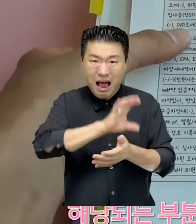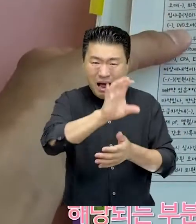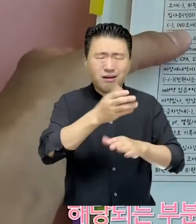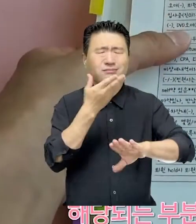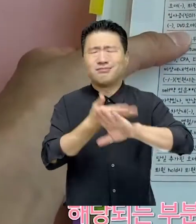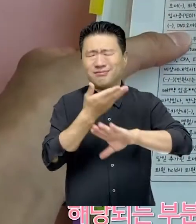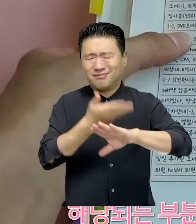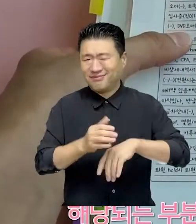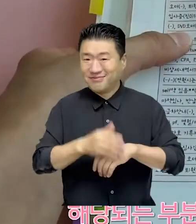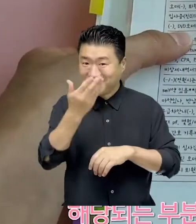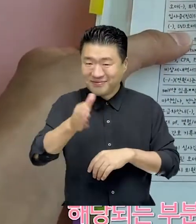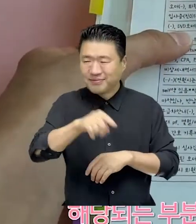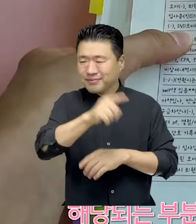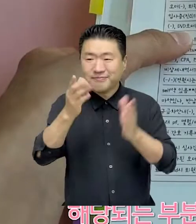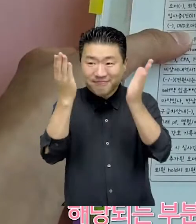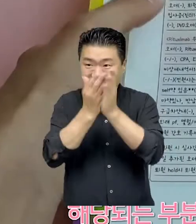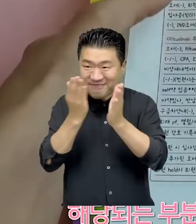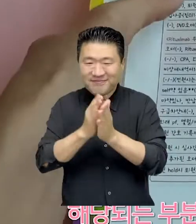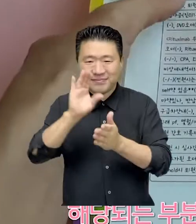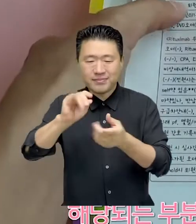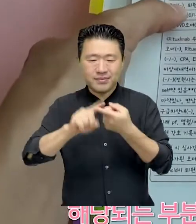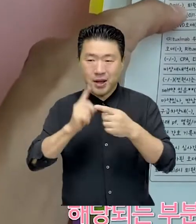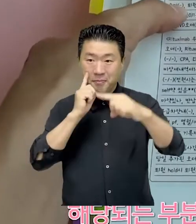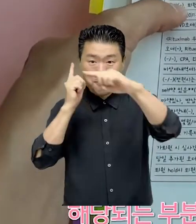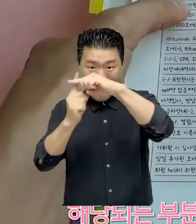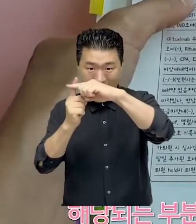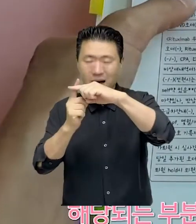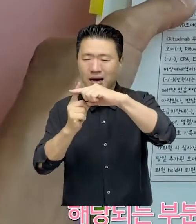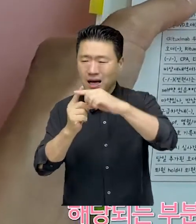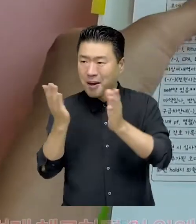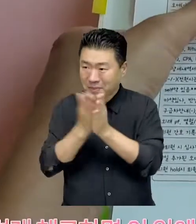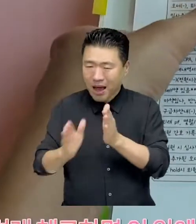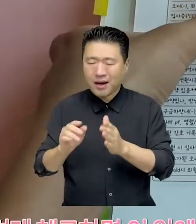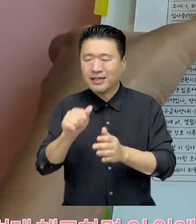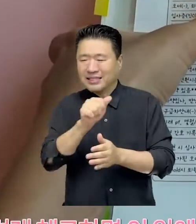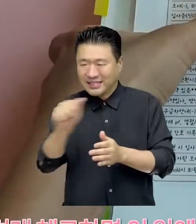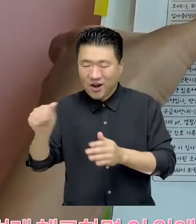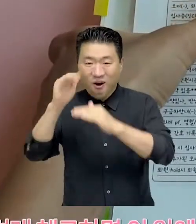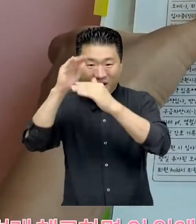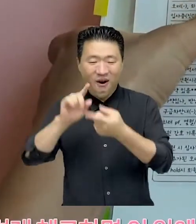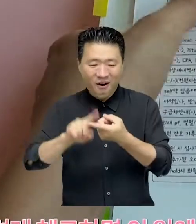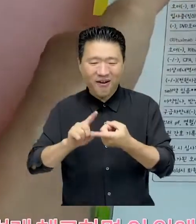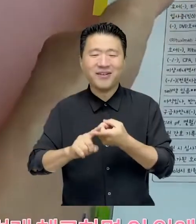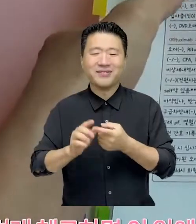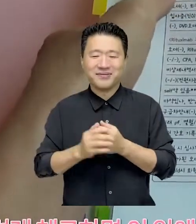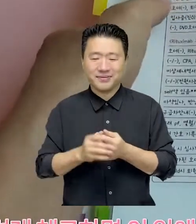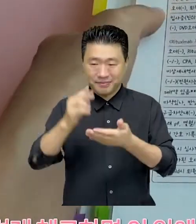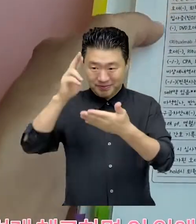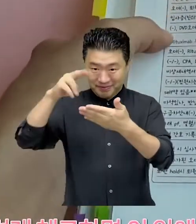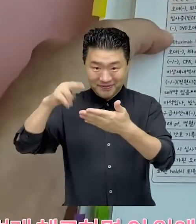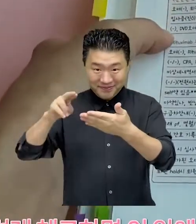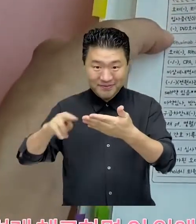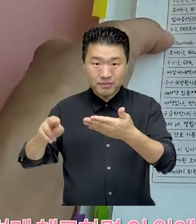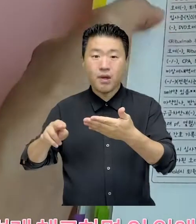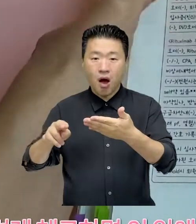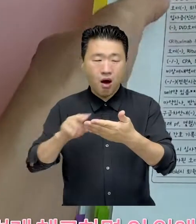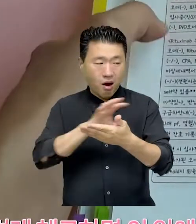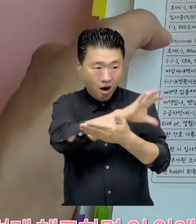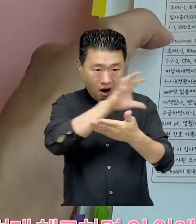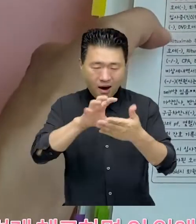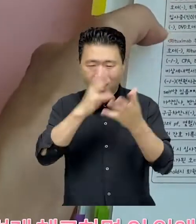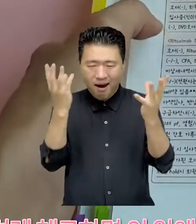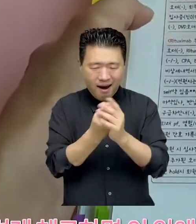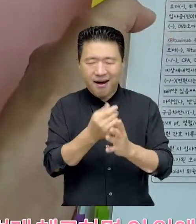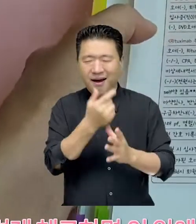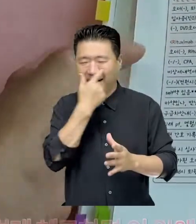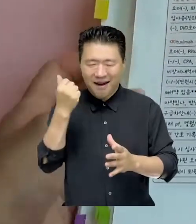다 해당되지는 않지만 해당되는 부분을 플러스하고 해당되지 않는 게 있으면 지우는 식으로 해서 이렇게 체크하면 이